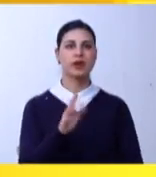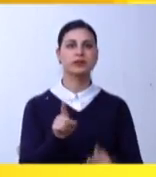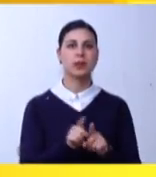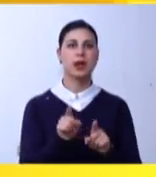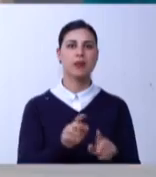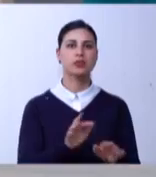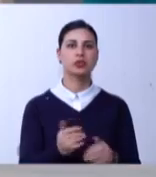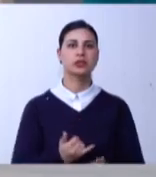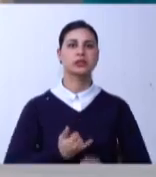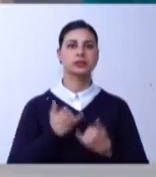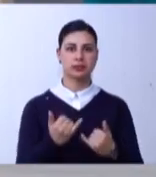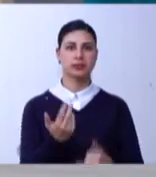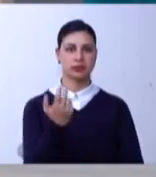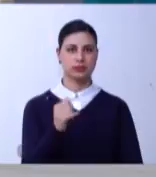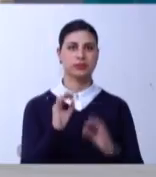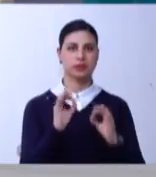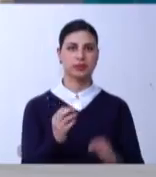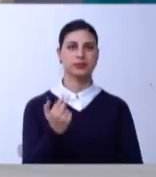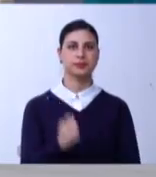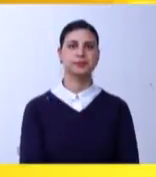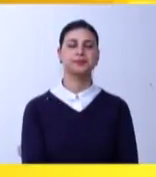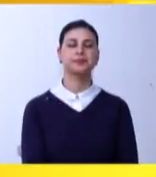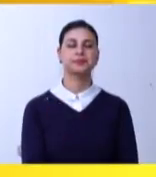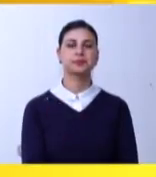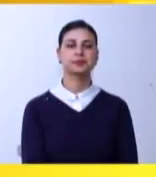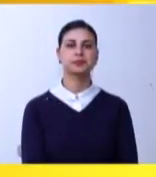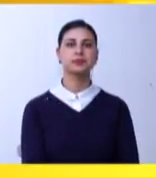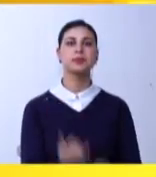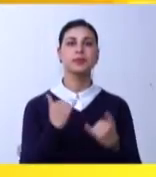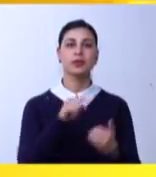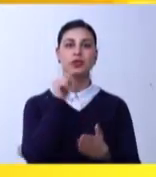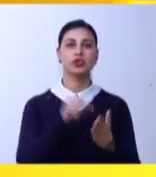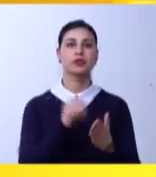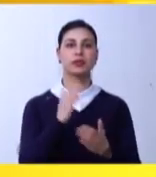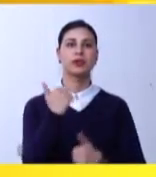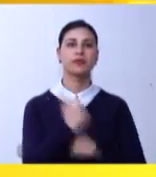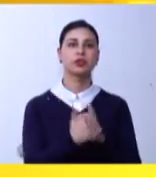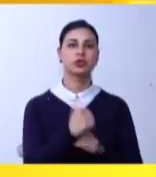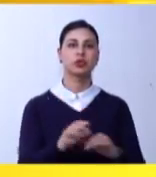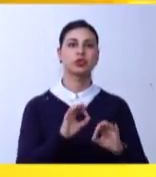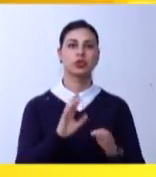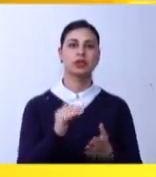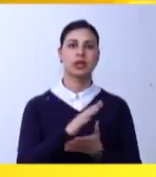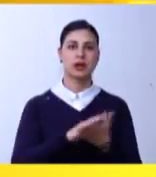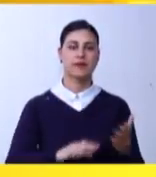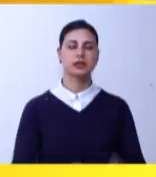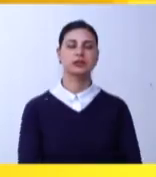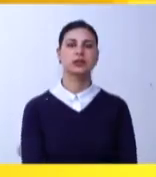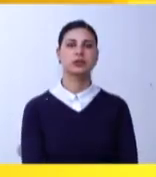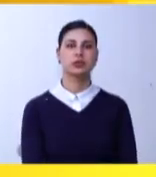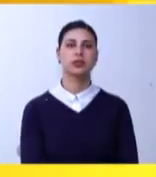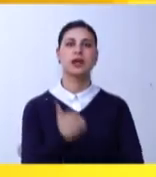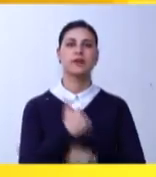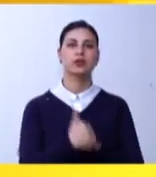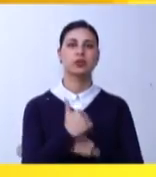ამ პროცესის მიმართ. მე თანხმები ხო სალომე? და ჩვენ მე ხა დავსვა ვიქტორინის შეკითხვას და ჩვენ გავაგრძელოთ.